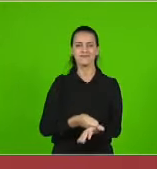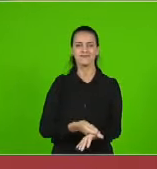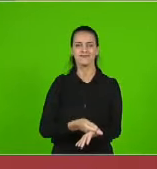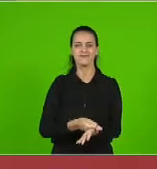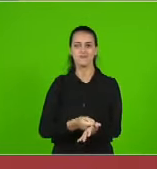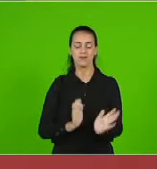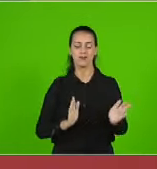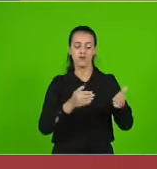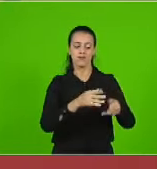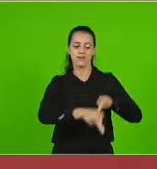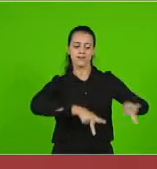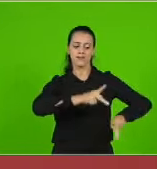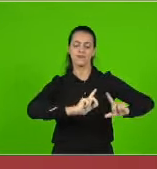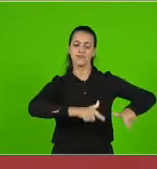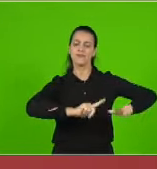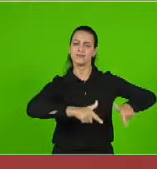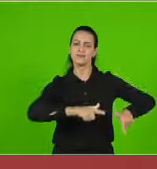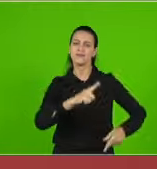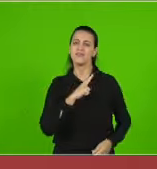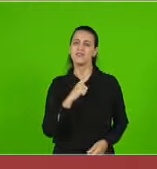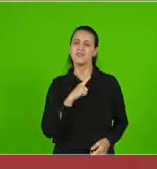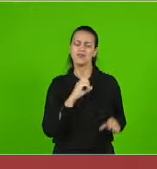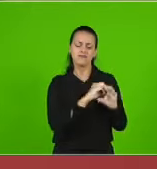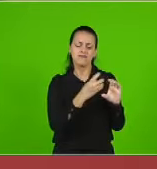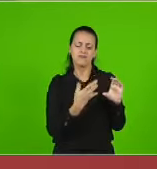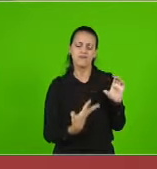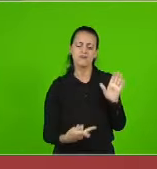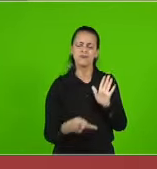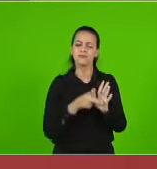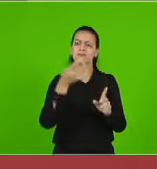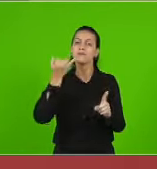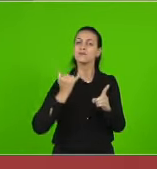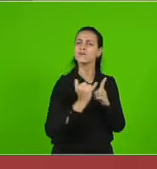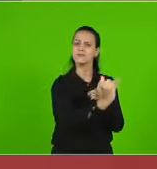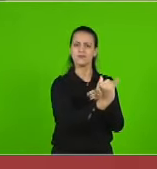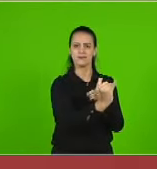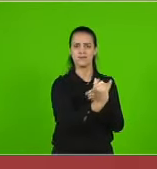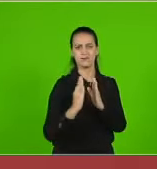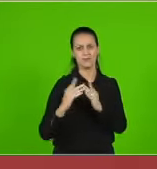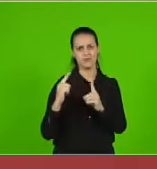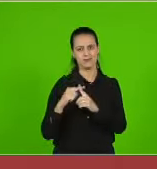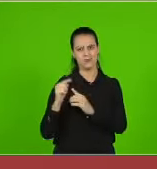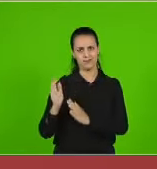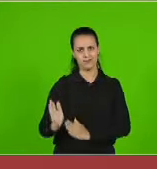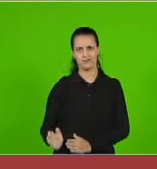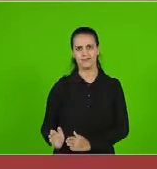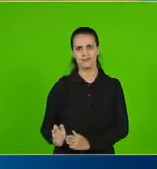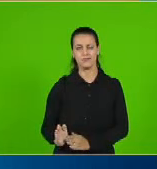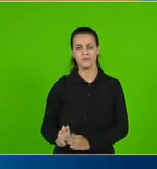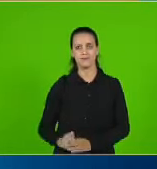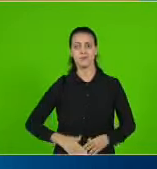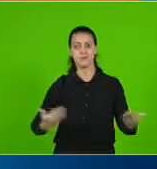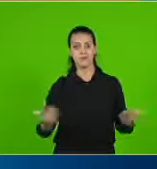лучше понимаем, да, что те праздники, установленные для церкви, они имеют пророческий